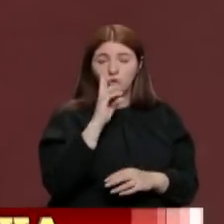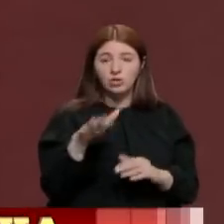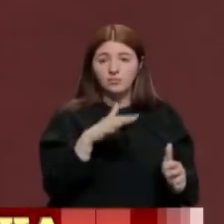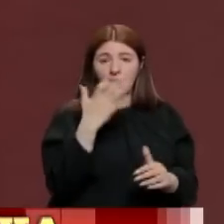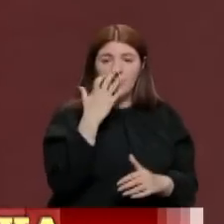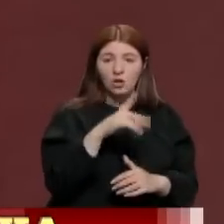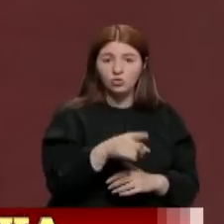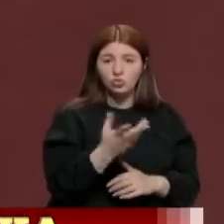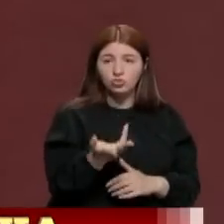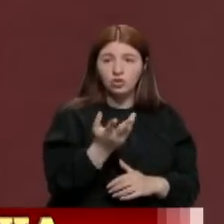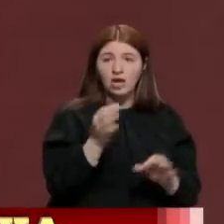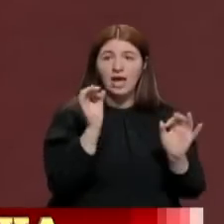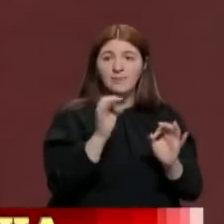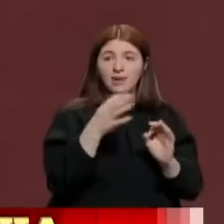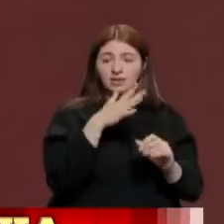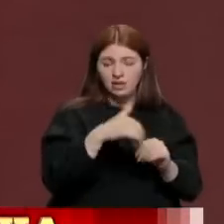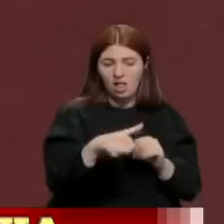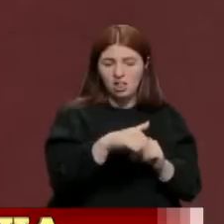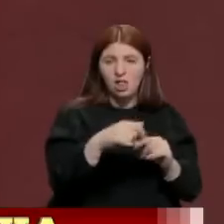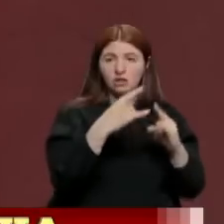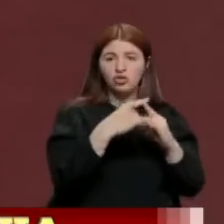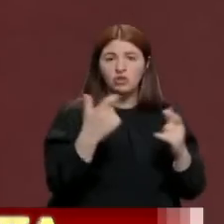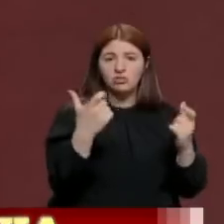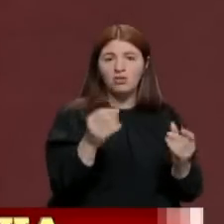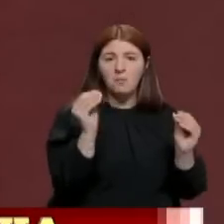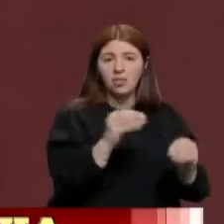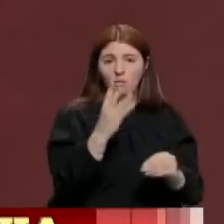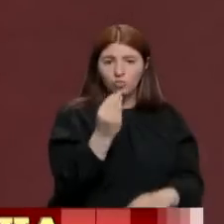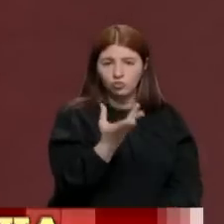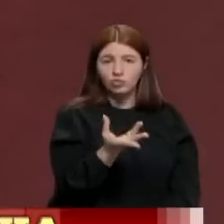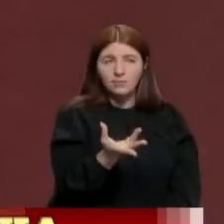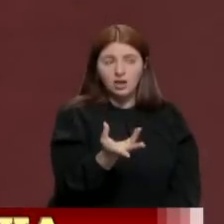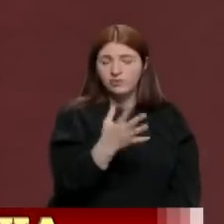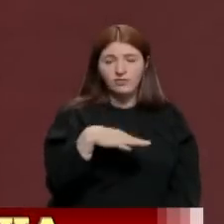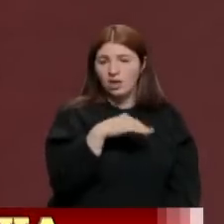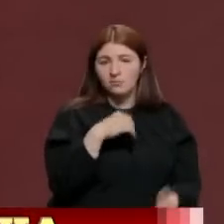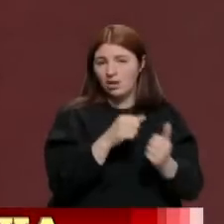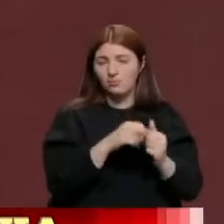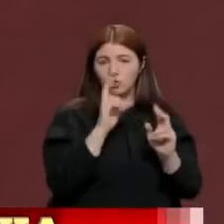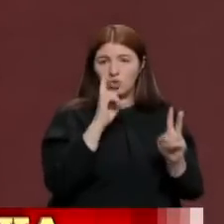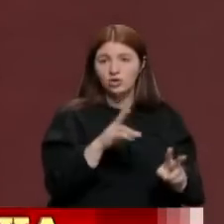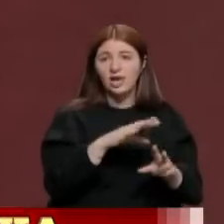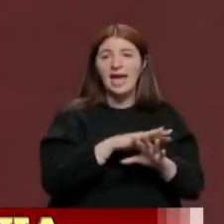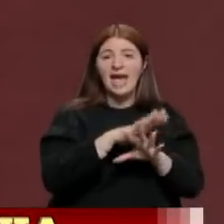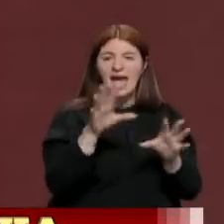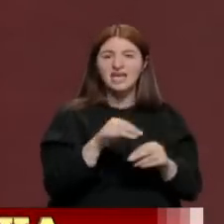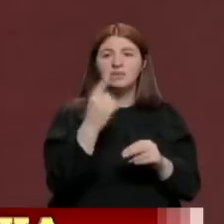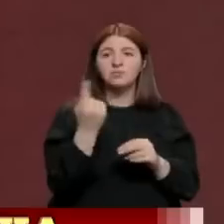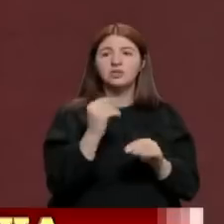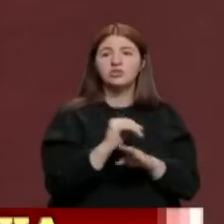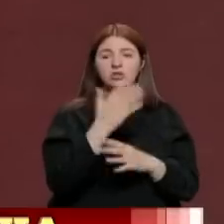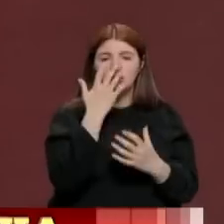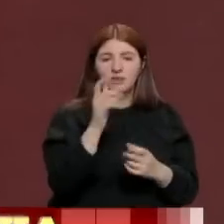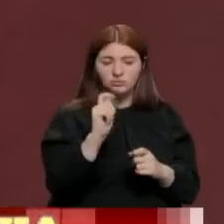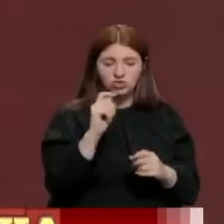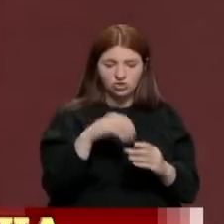de bekleniyordu, hemen denizin kıyısına çadır kent kurulduğunu da maalesef hep birlikte gördük. Herkes birisini yaşatmak